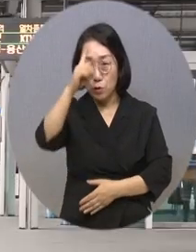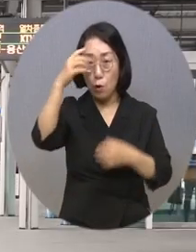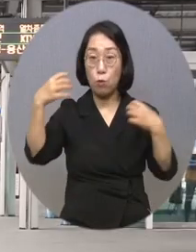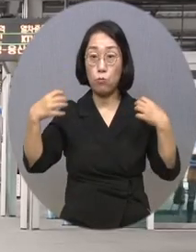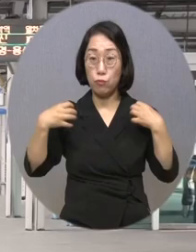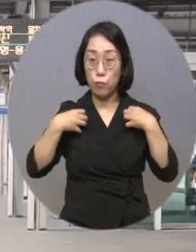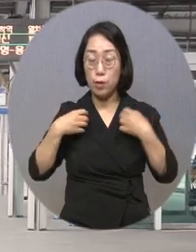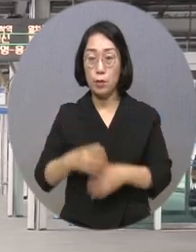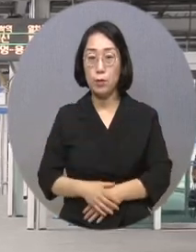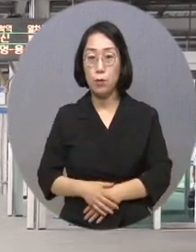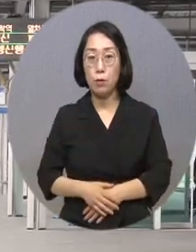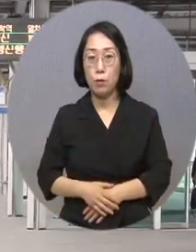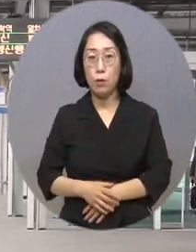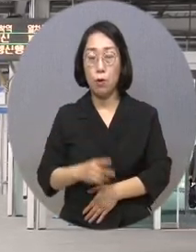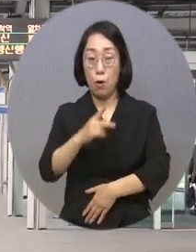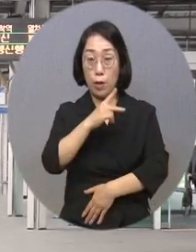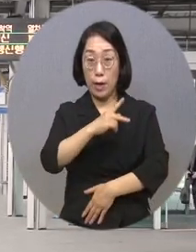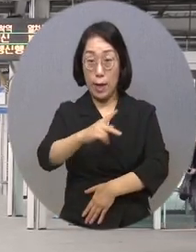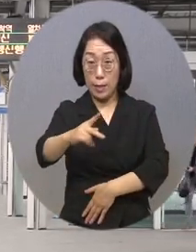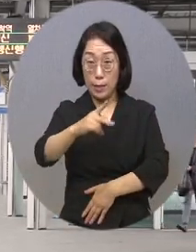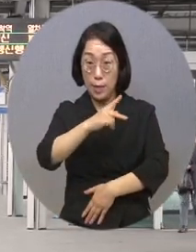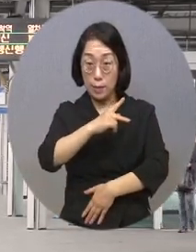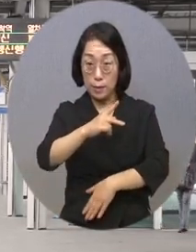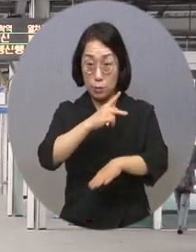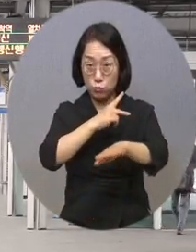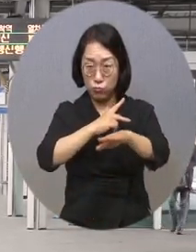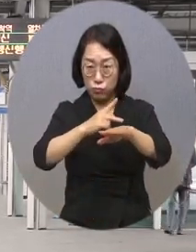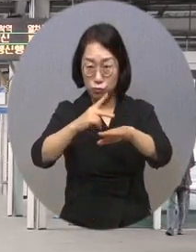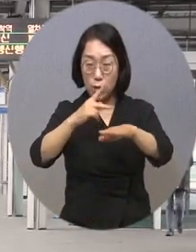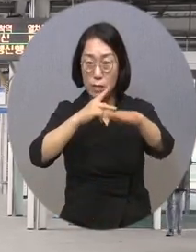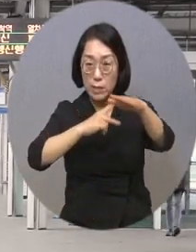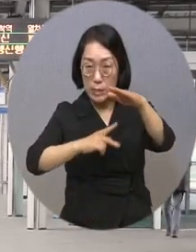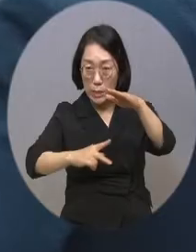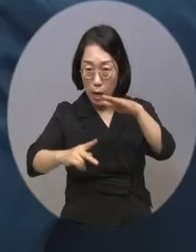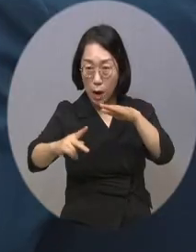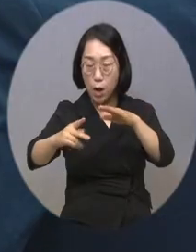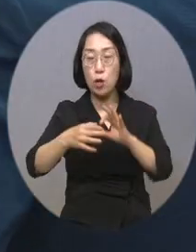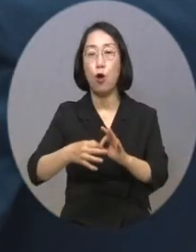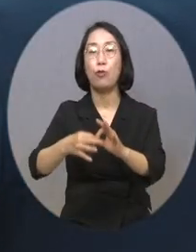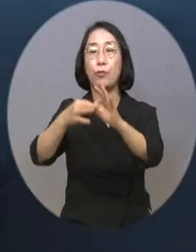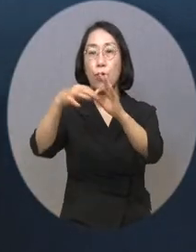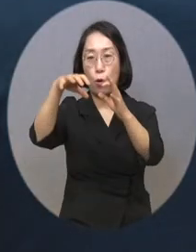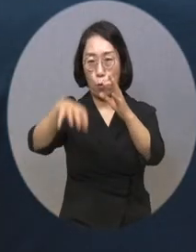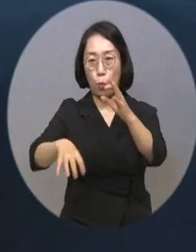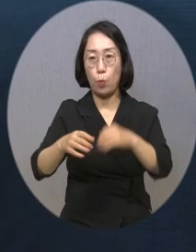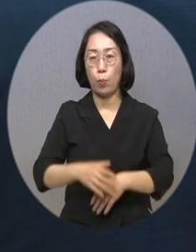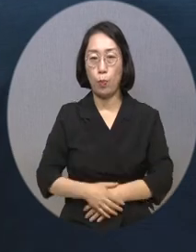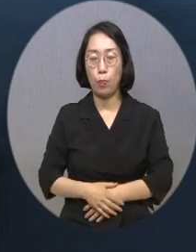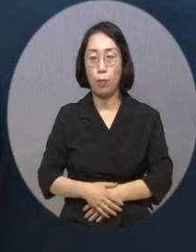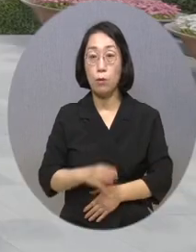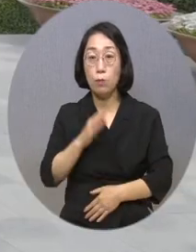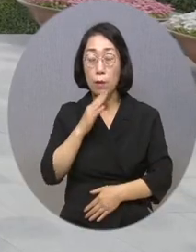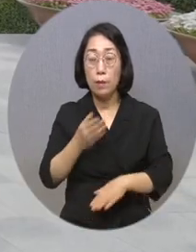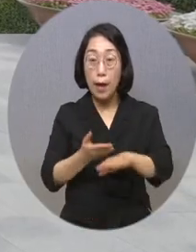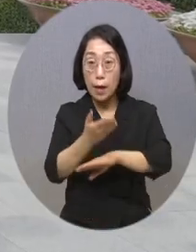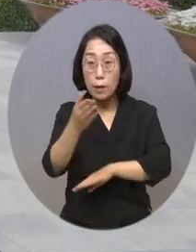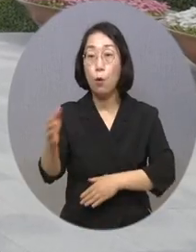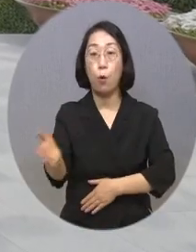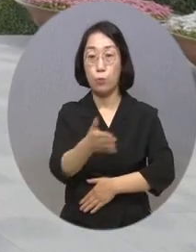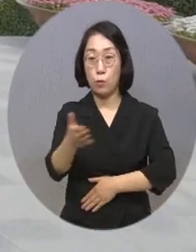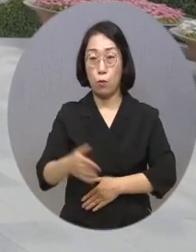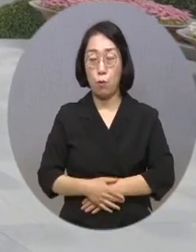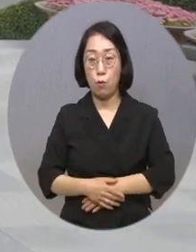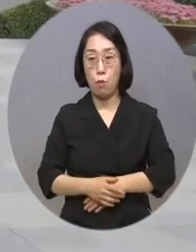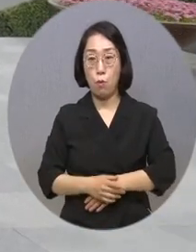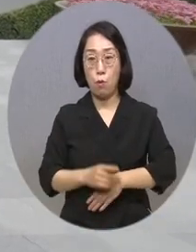유일하게 KTX 역사가 공항 지하에 있어요. 그래요? 공항에 있는 KTX 역사가 있는 데가 없어요.